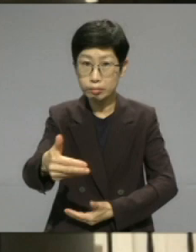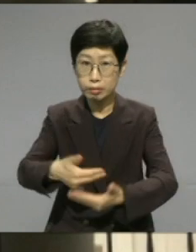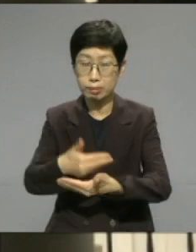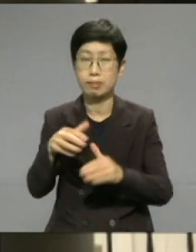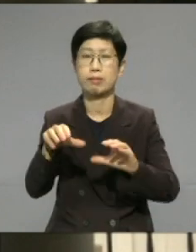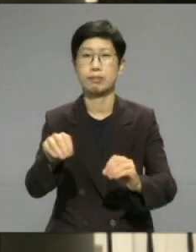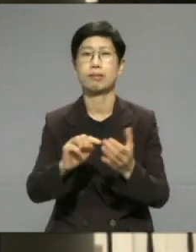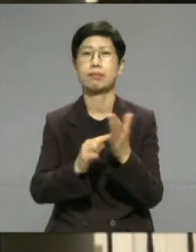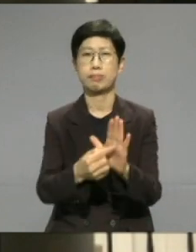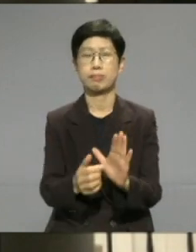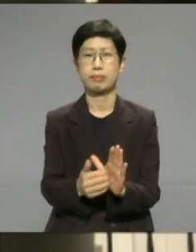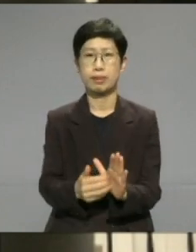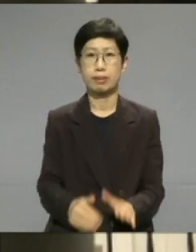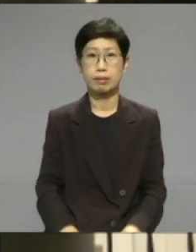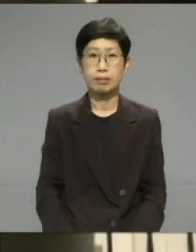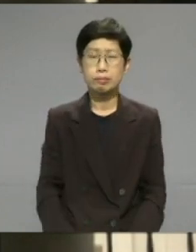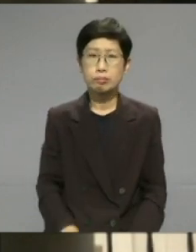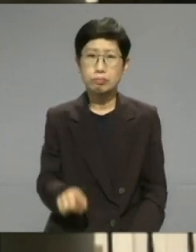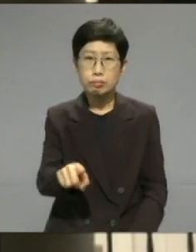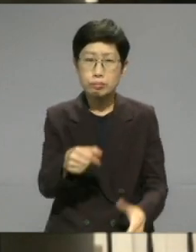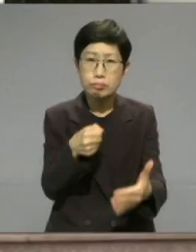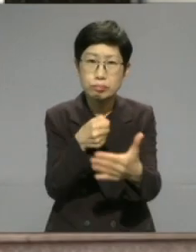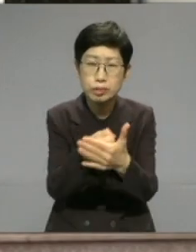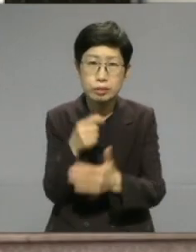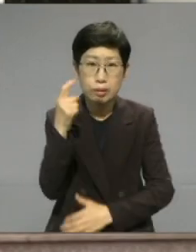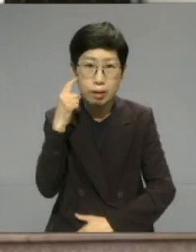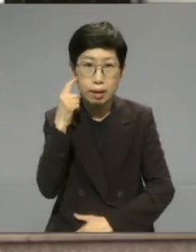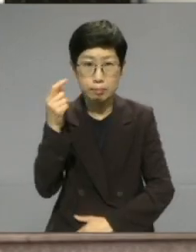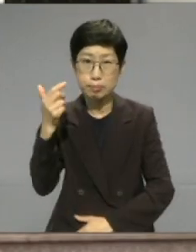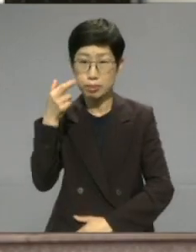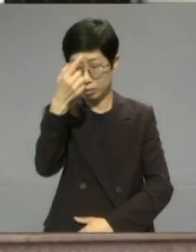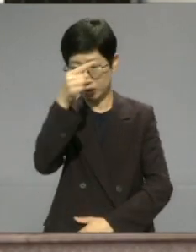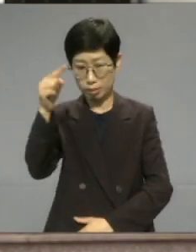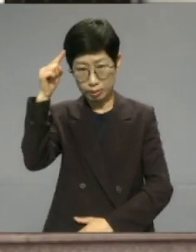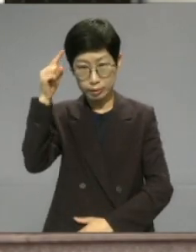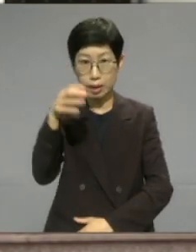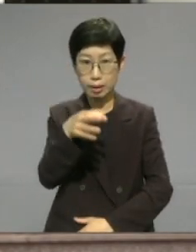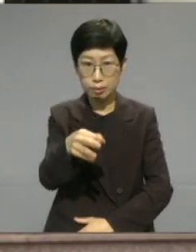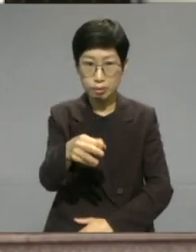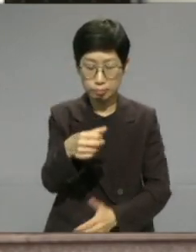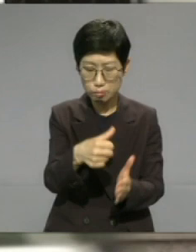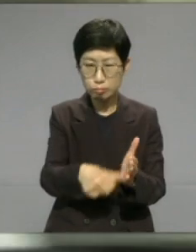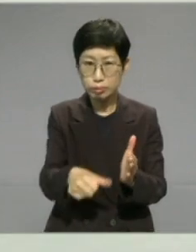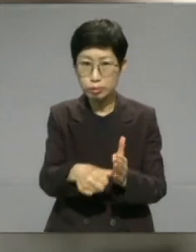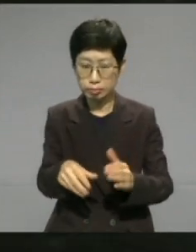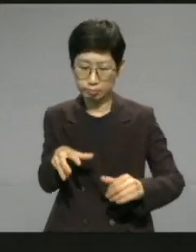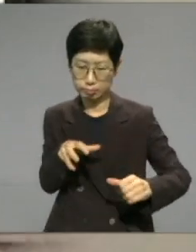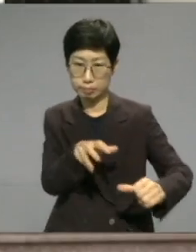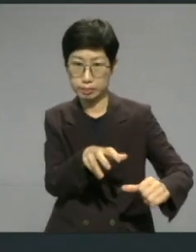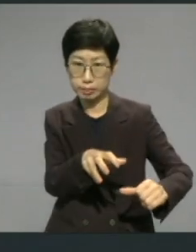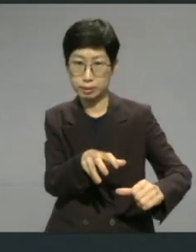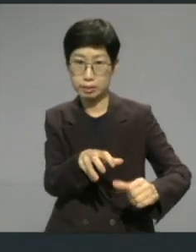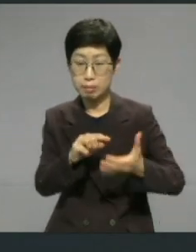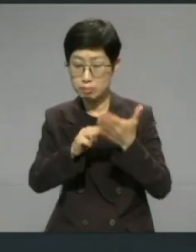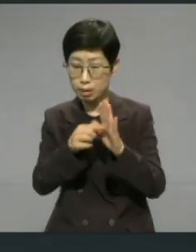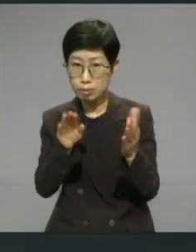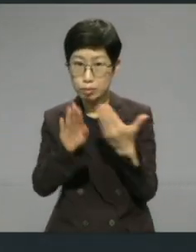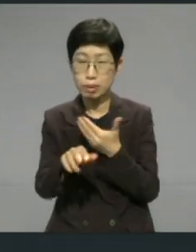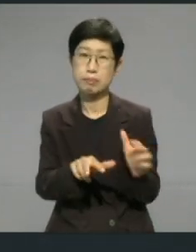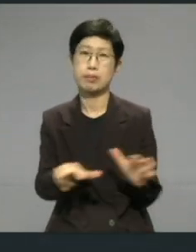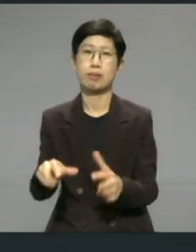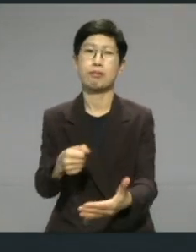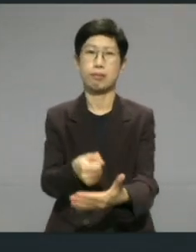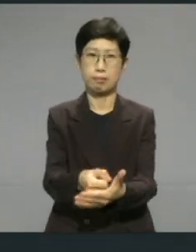중단한다고 밝혔습니다. 이 조치는 미국이 러시아의 전쟁 수행 자금과 물품의 흐름을 차단하는 새로운 제재를 발표한